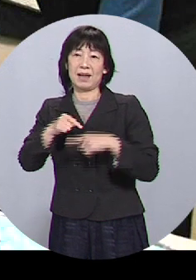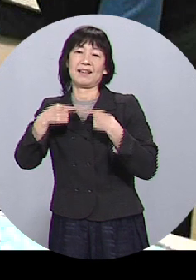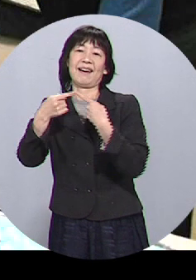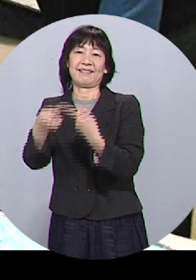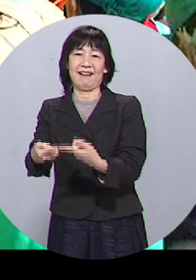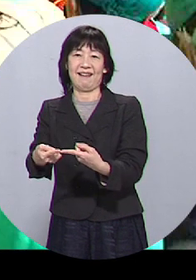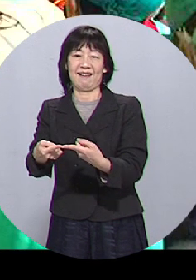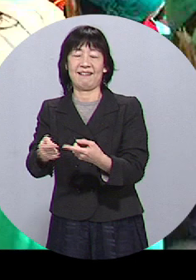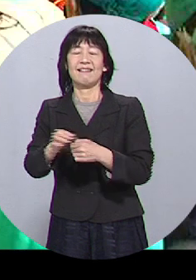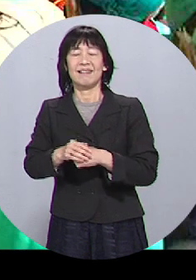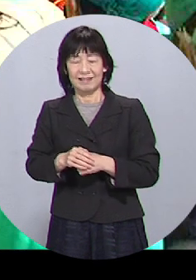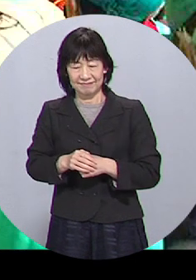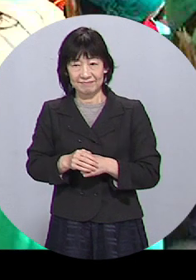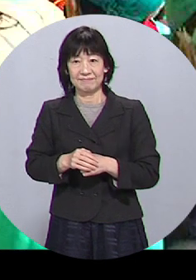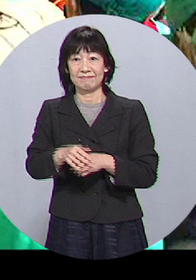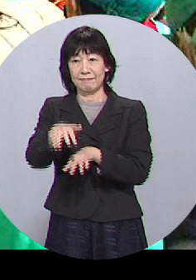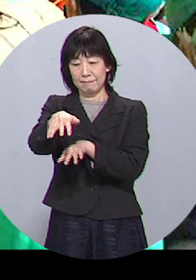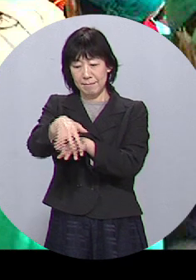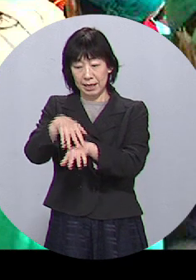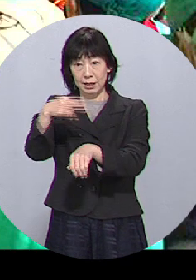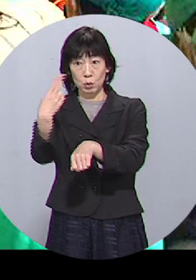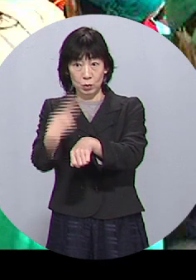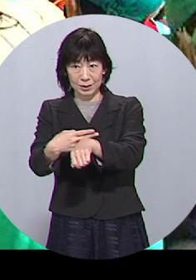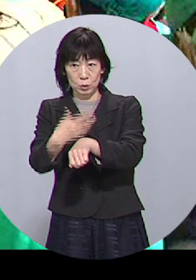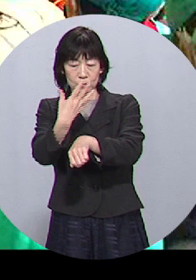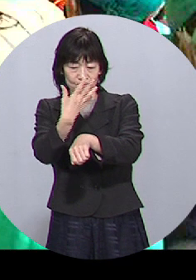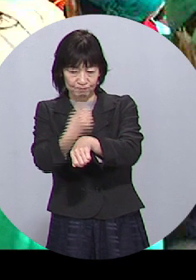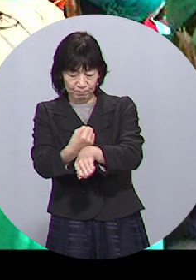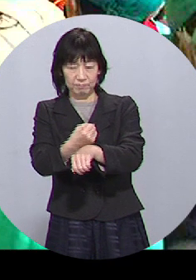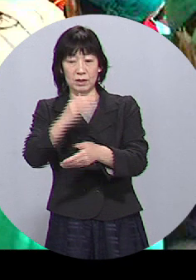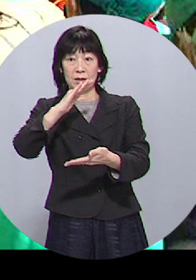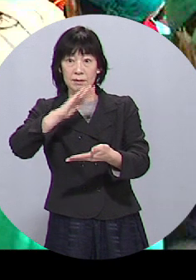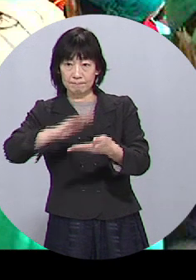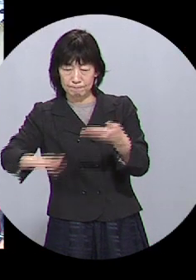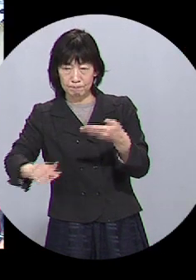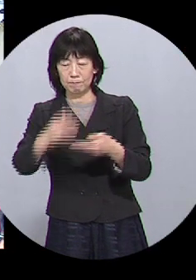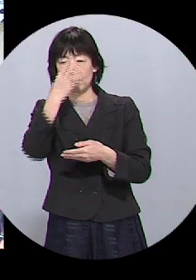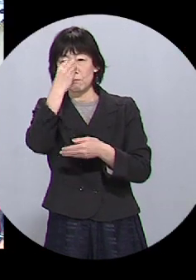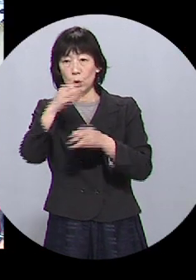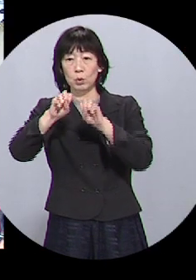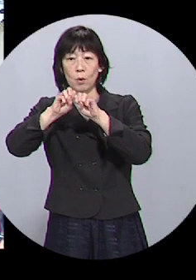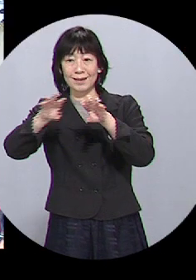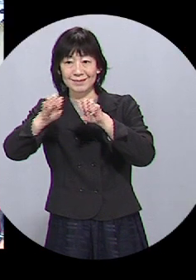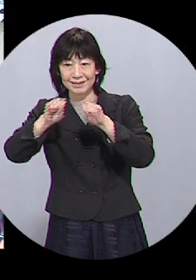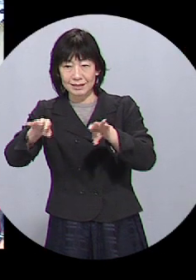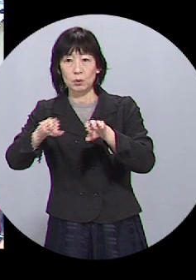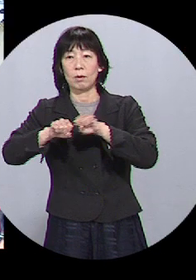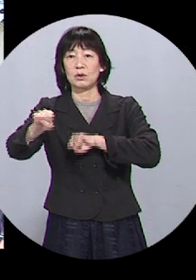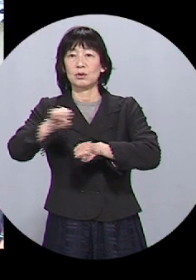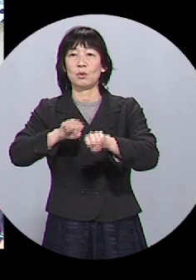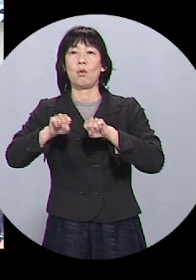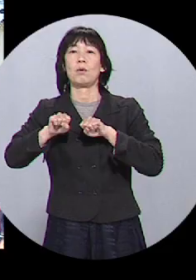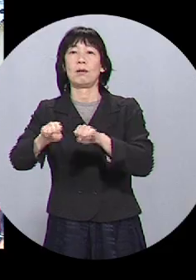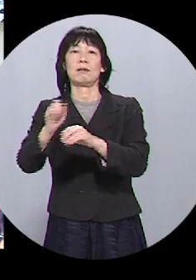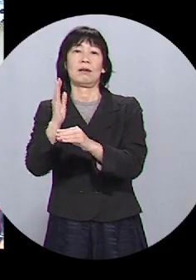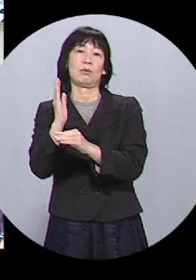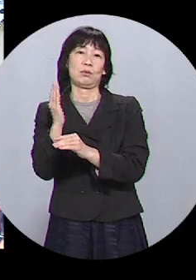。秩父銘仙の技術習得や伝承、魅力の発信などに取り組んでいます。